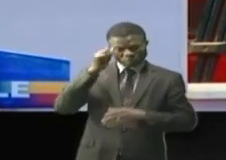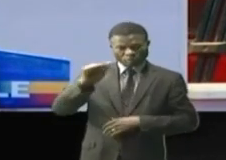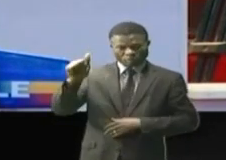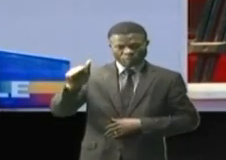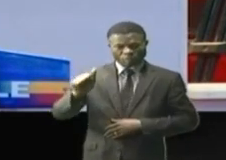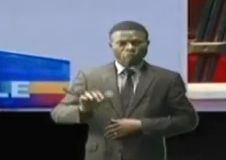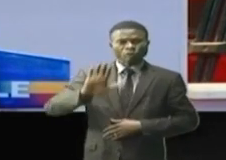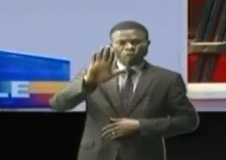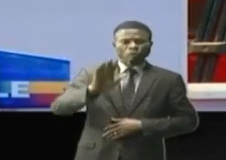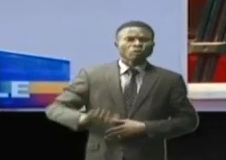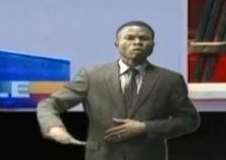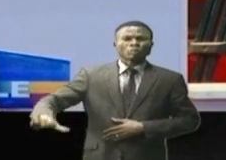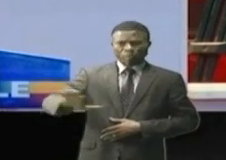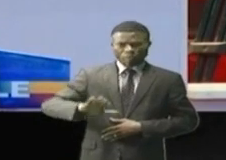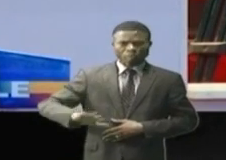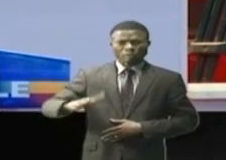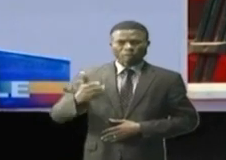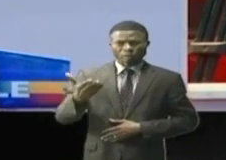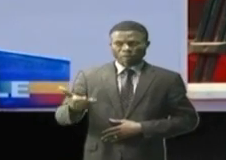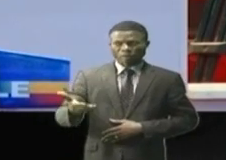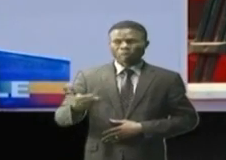patrie.